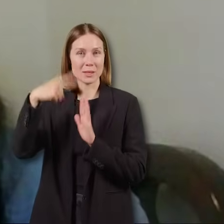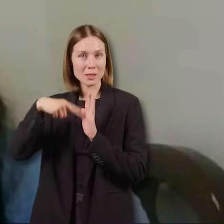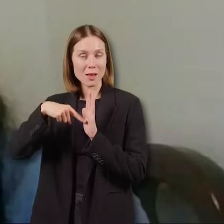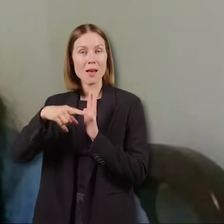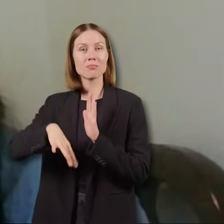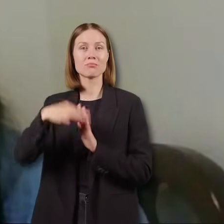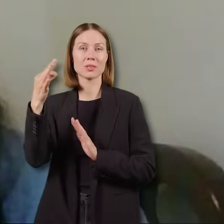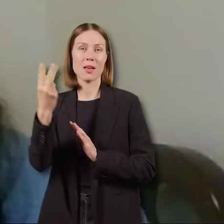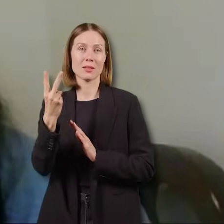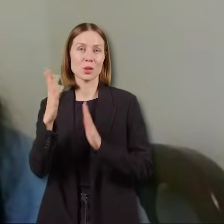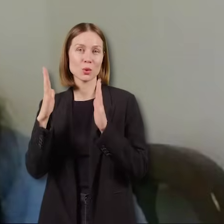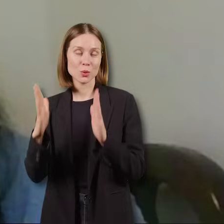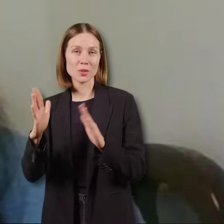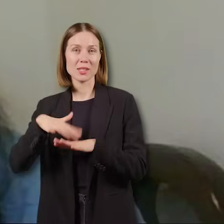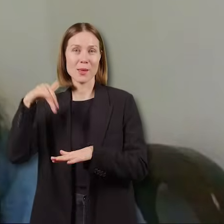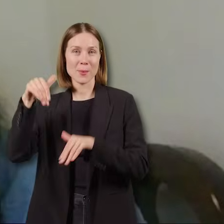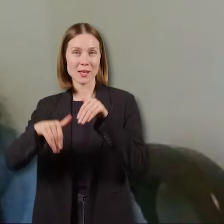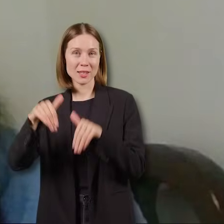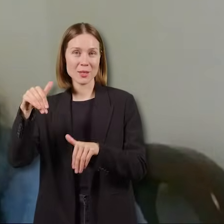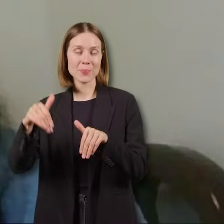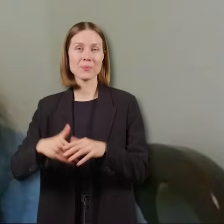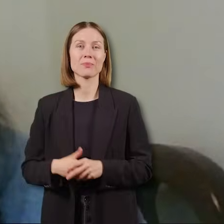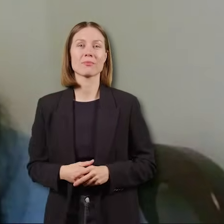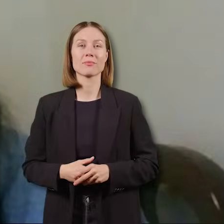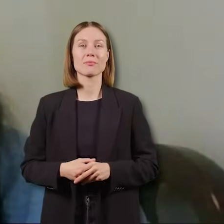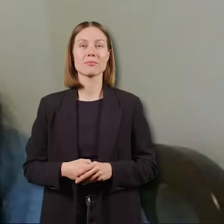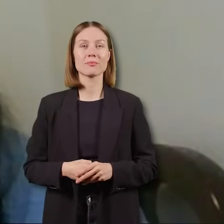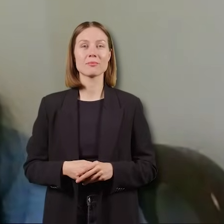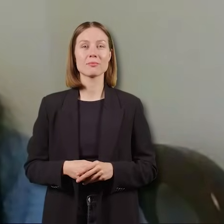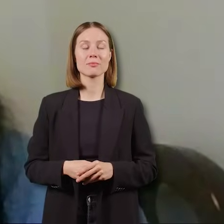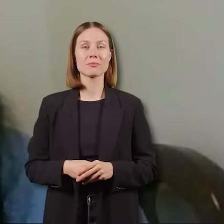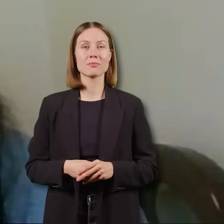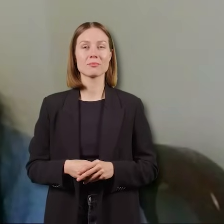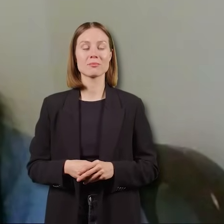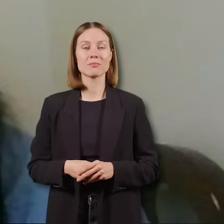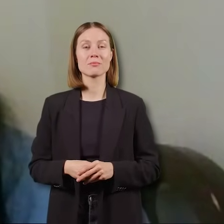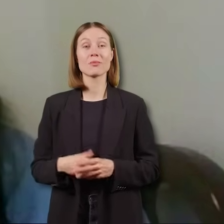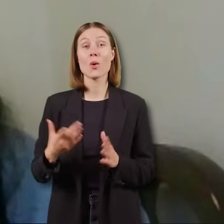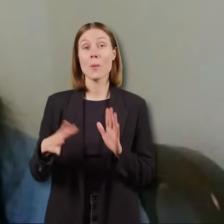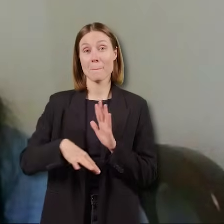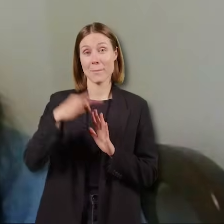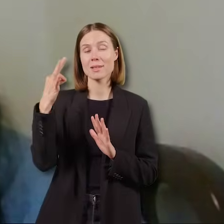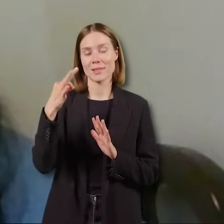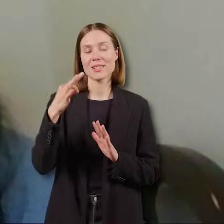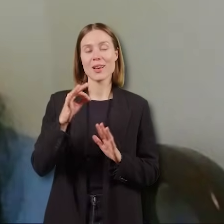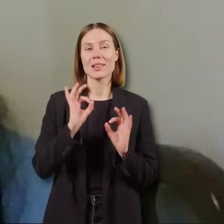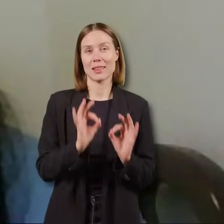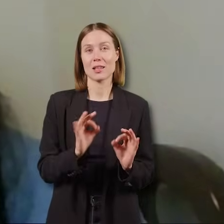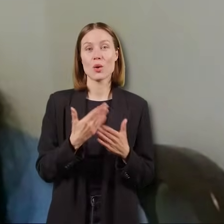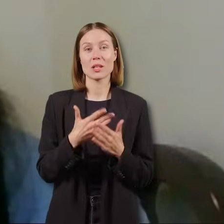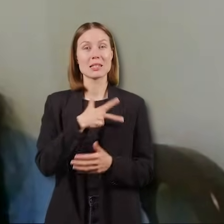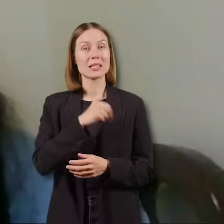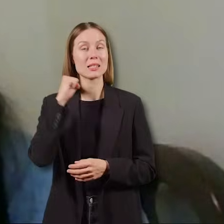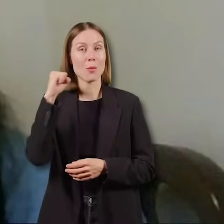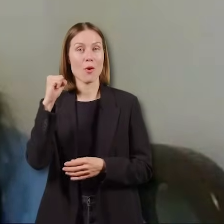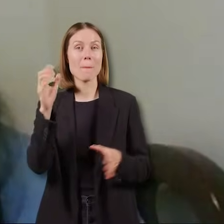į antrą turą Seimo rinkimuose. Na, o turbūt pasirinko teisingai, nes